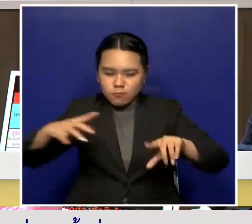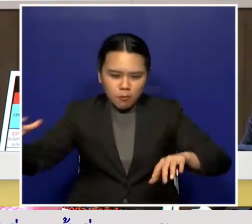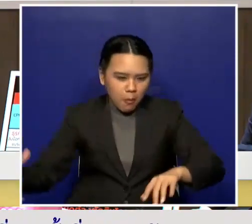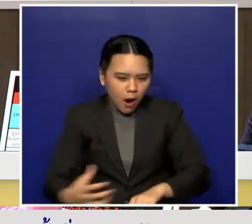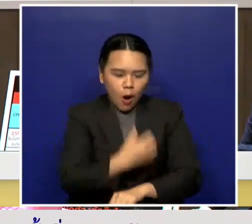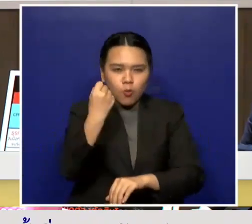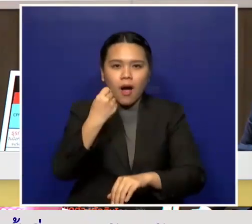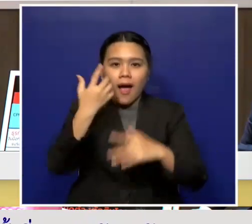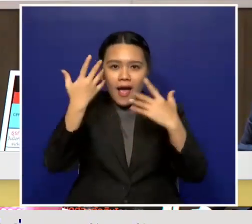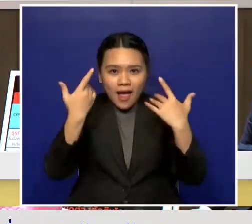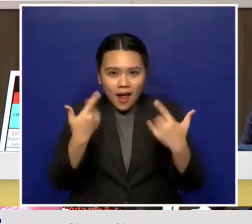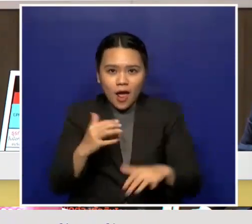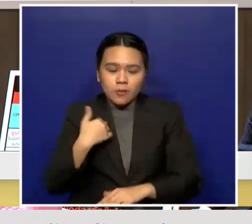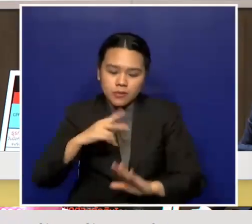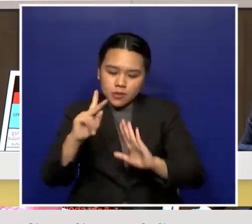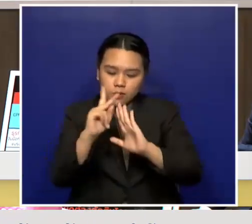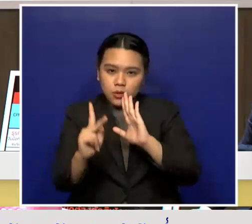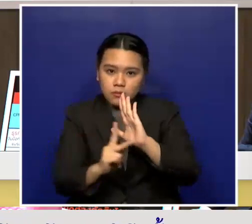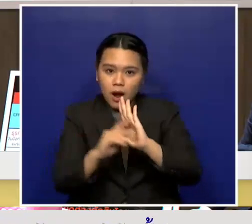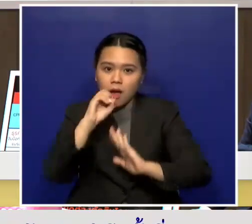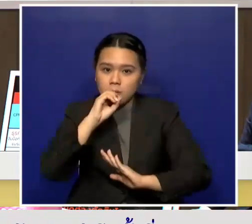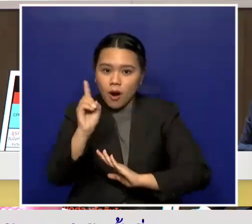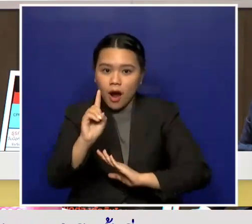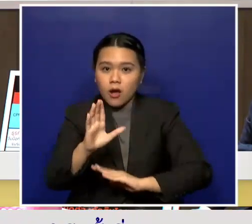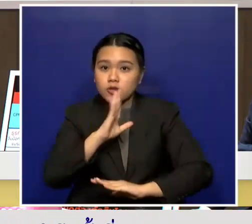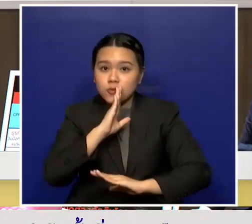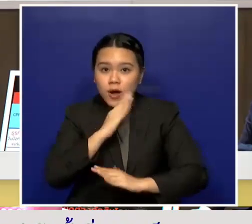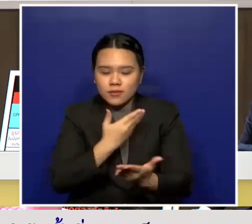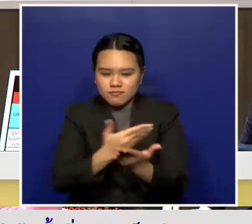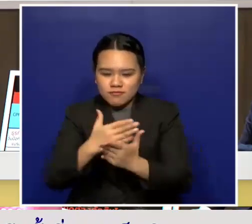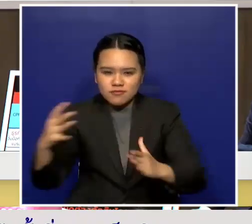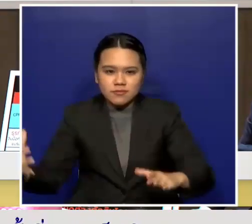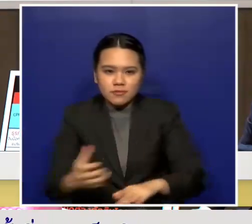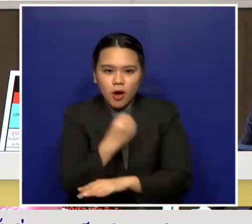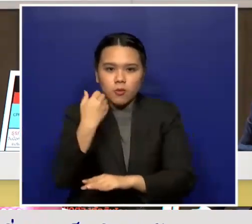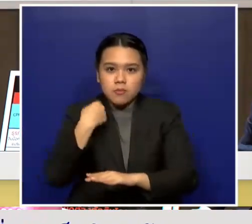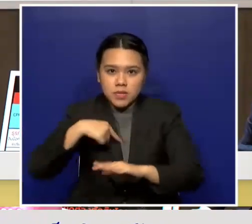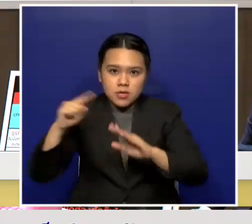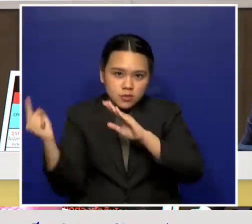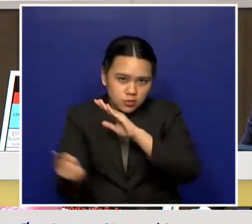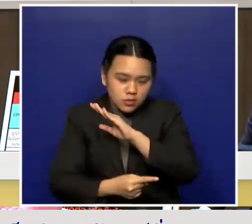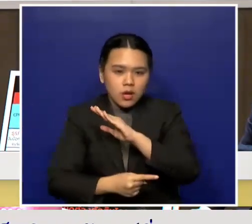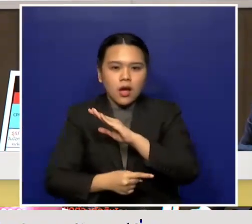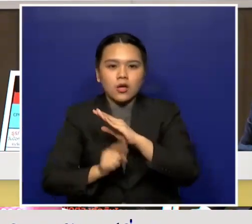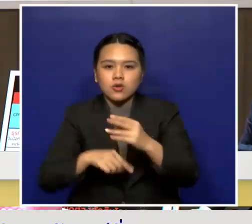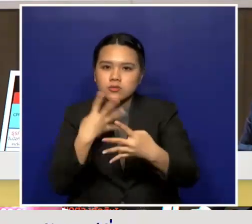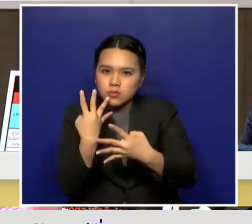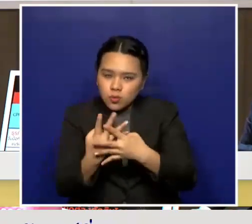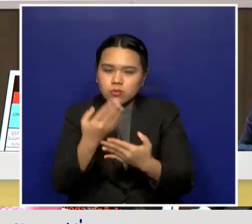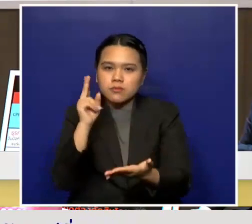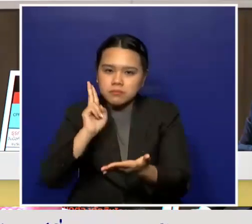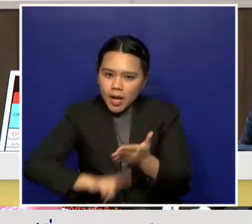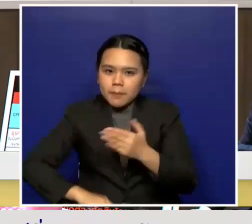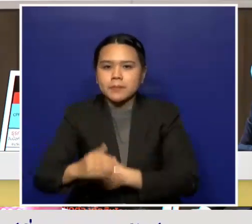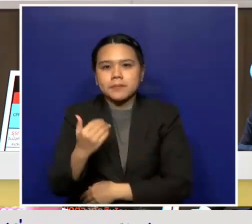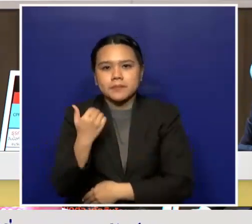มันจะมีข้อกฎหมายอันหนึ่งก็คือว่าถ้าผูกขาดต้องมีบทลงโทษมีทั้งโทษจำโทษปรับนะสุด